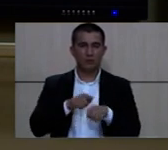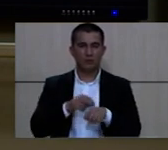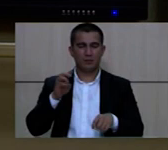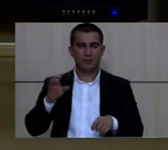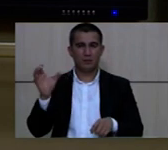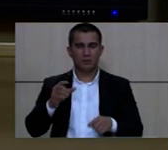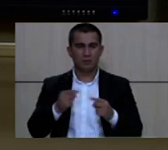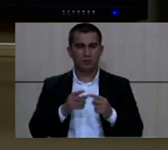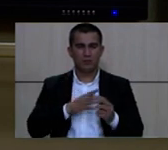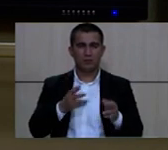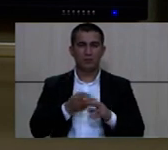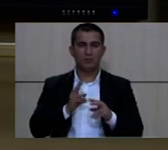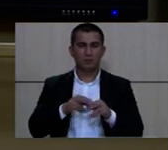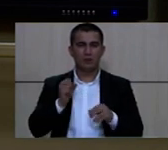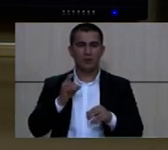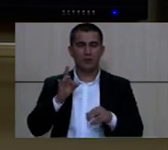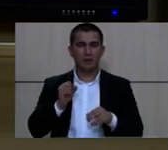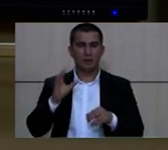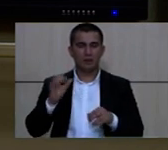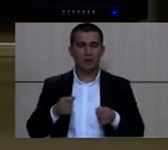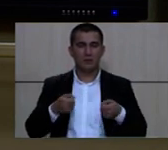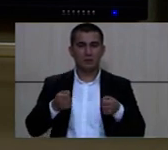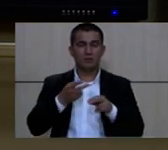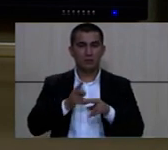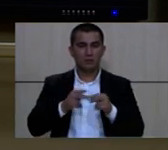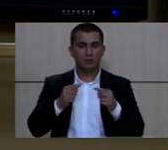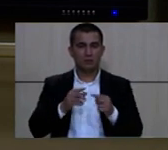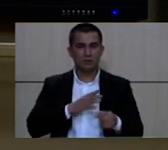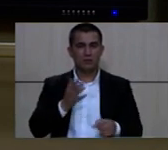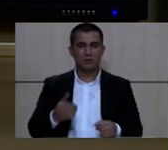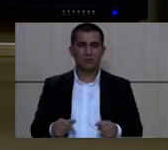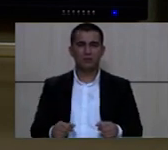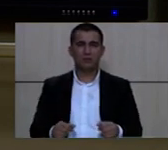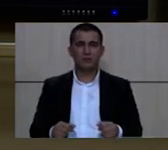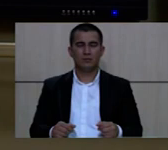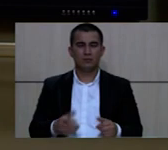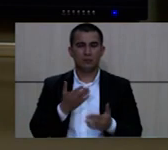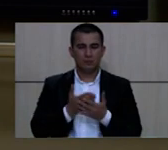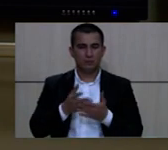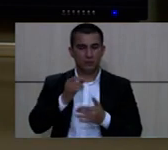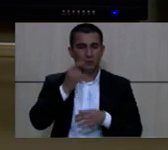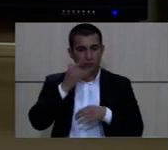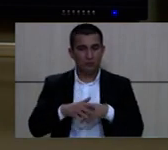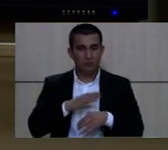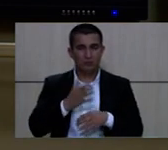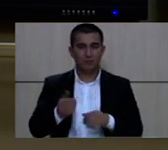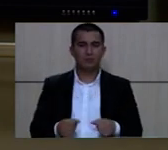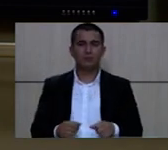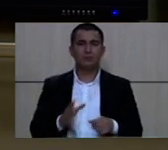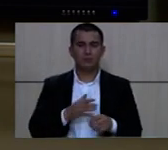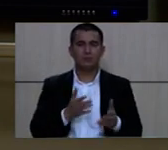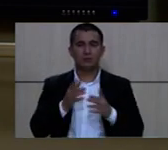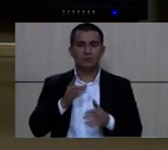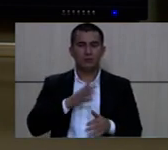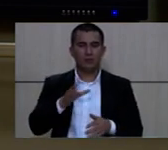sekundga teng. Demak, aravachaning tezligi 17 metr taqsim sekundga teng bo'ldi. Masala tushunarli bo'ldimi aziz o'quvchilar? Ana endi